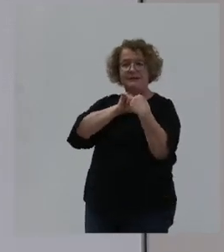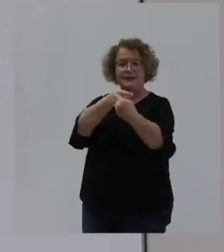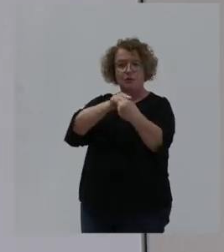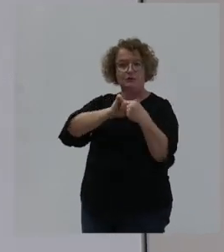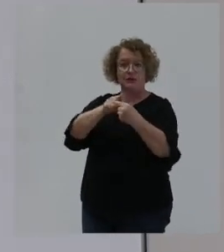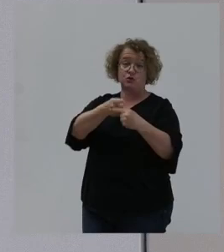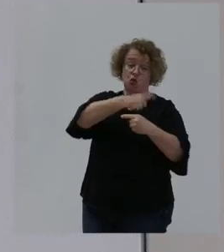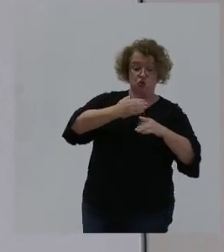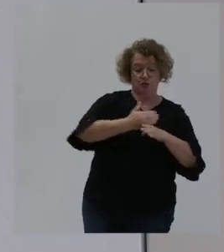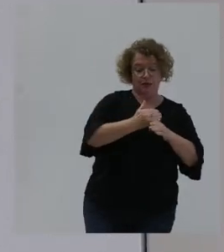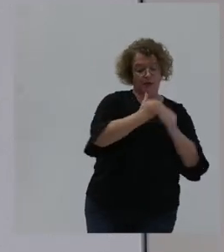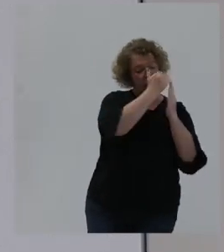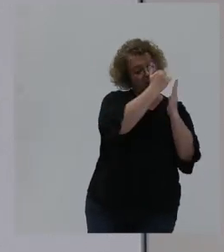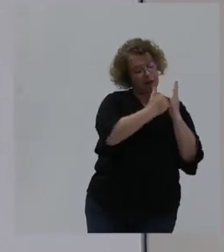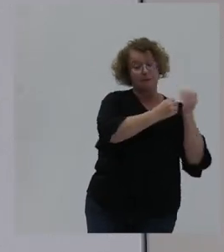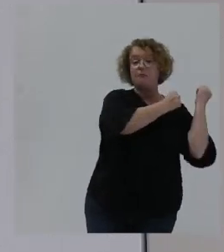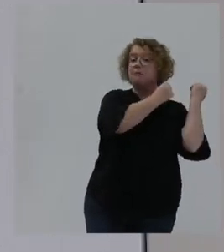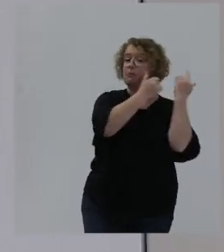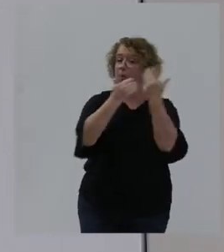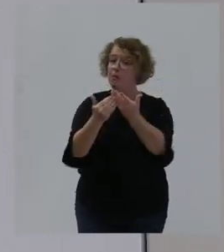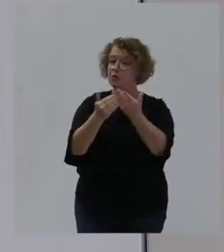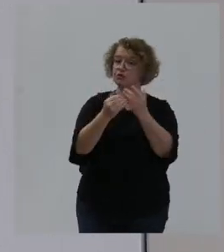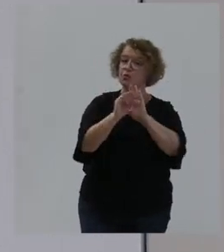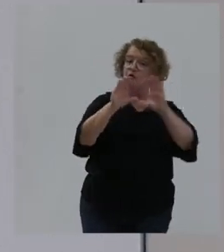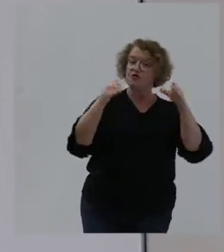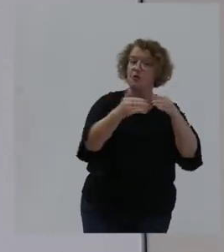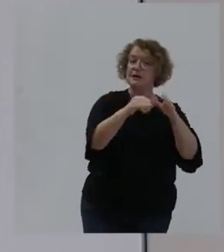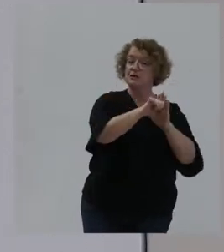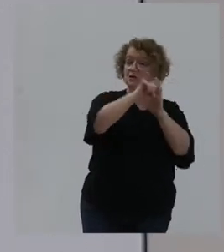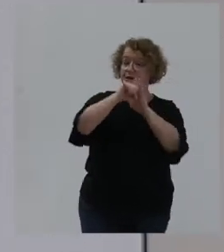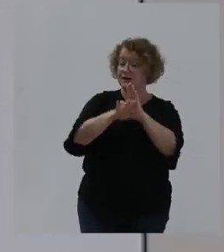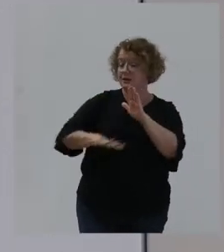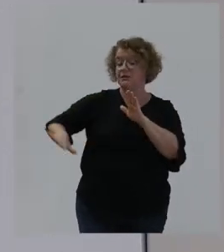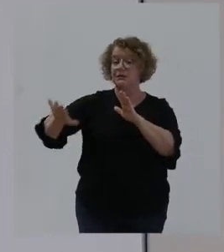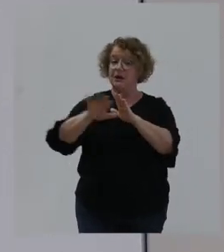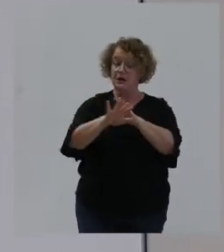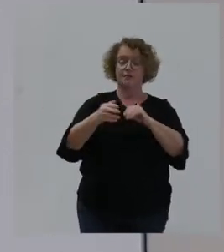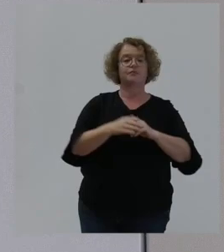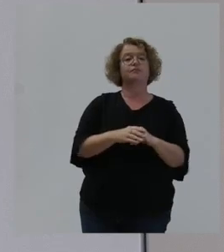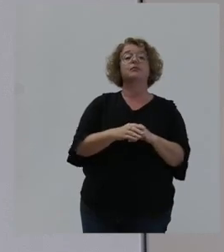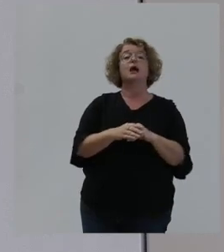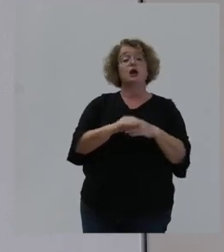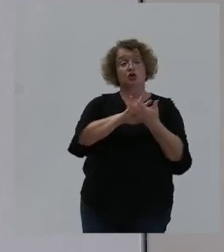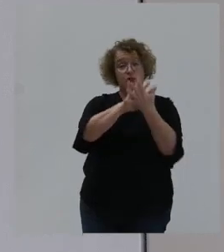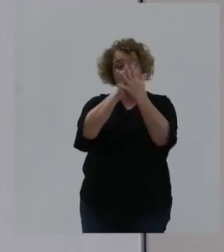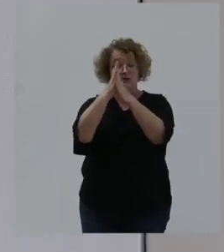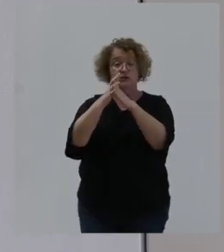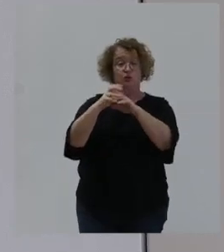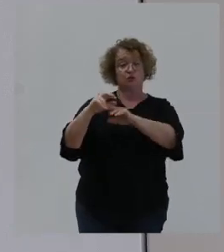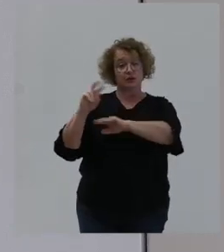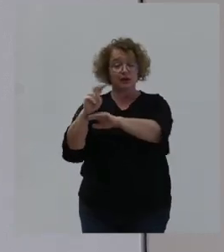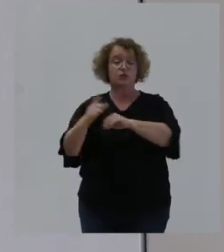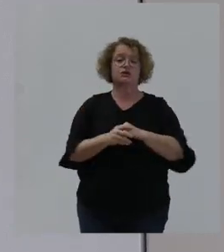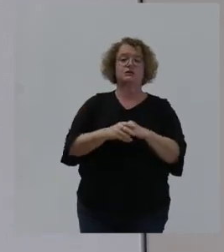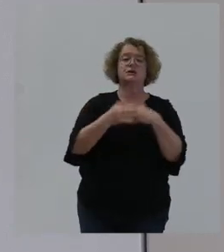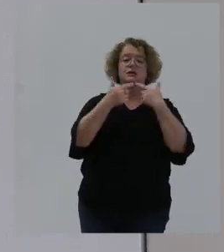des propositions qui entrent dans les filières et priorités régionales, territoire, transition, francophonie, et en mettant l'accent sur la formation tout